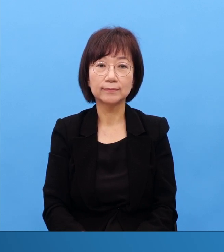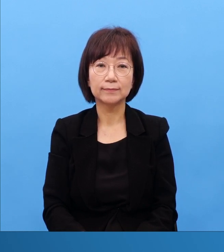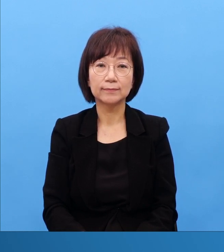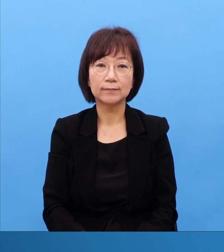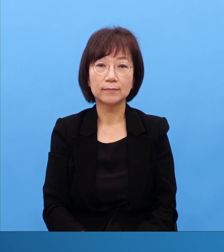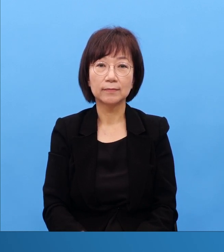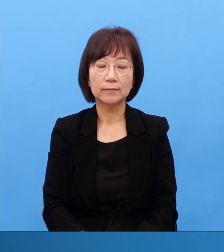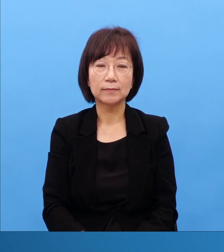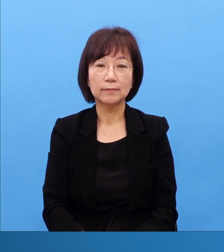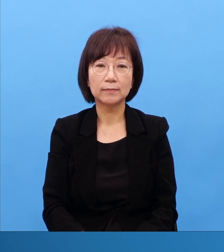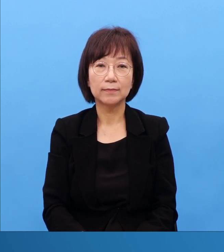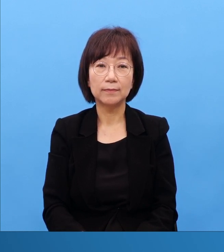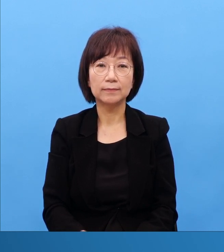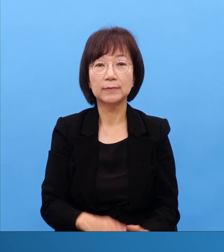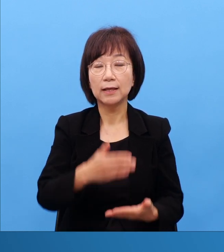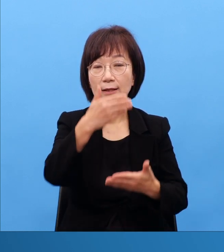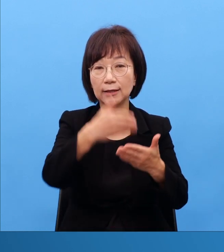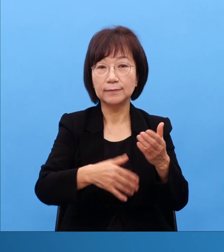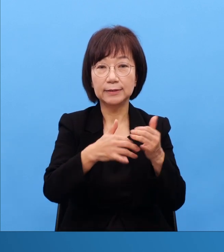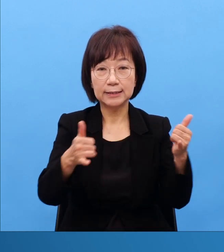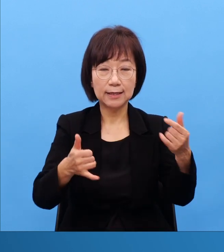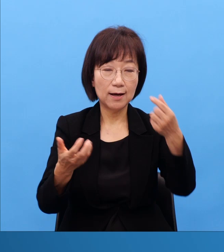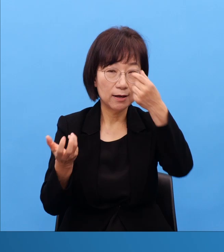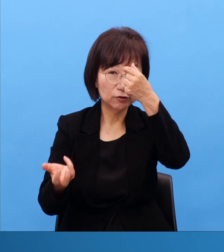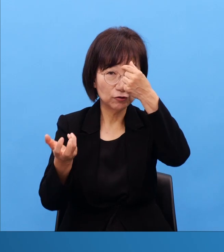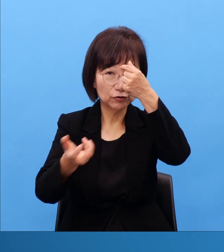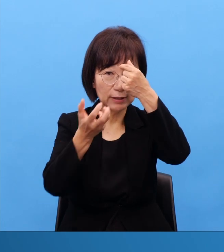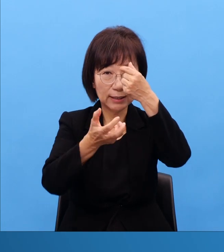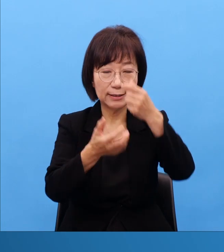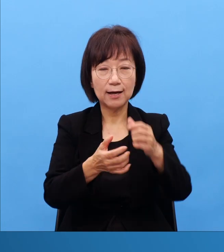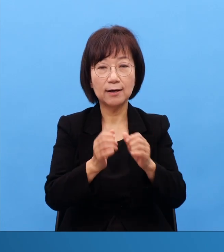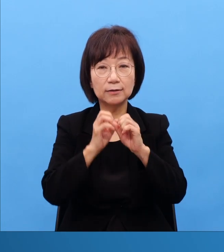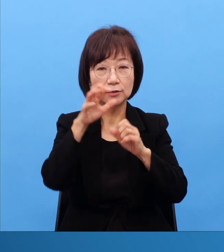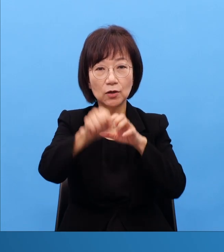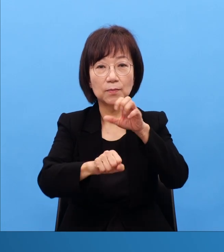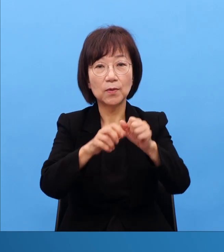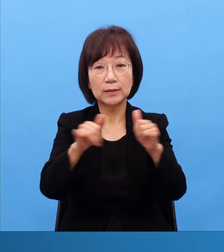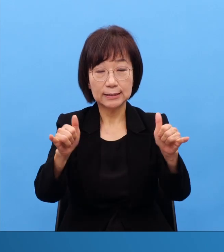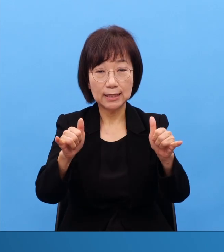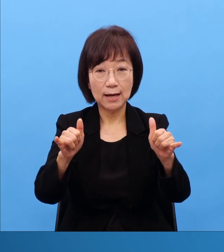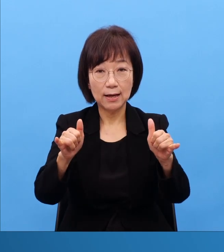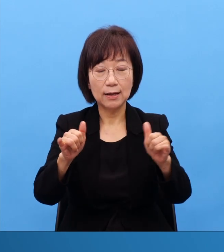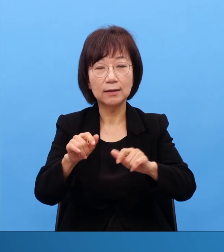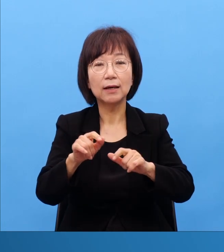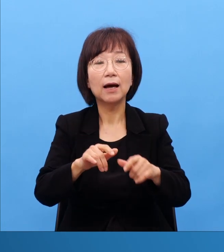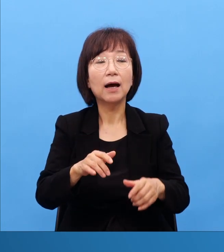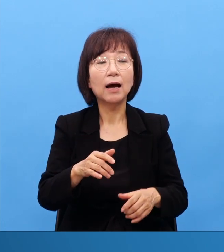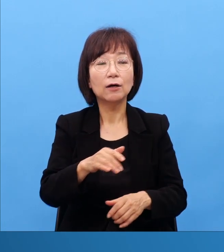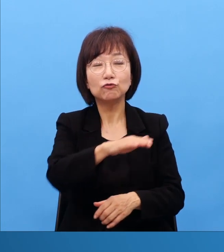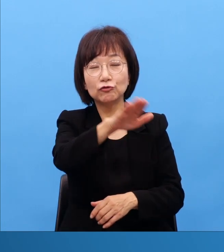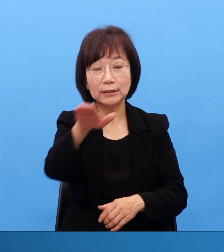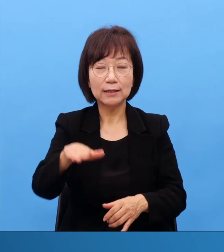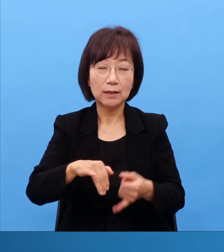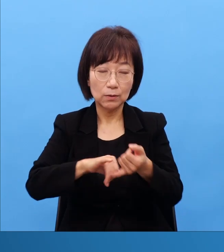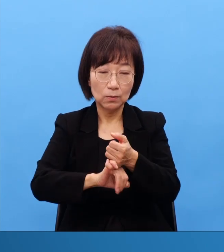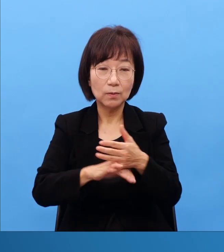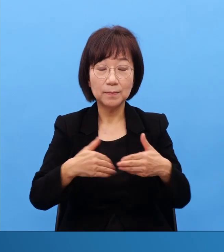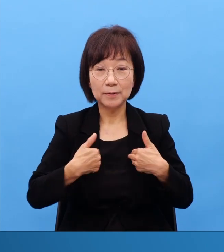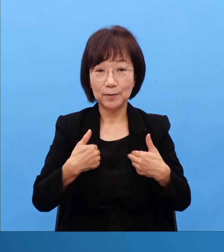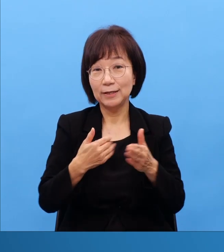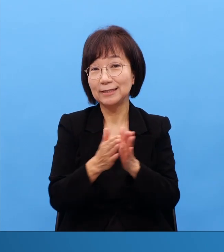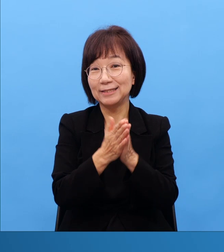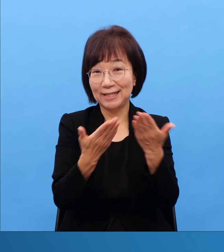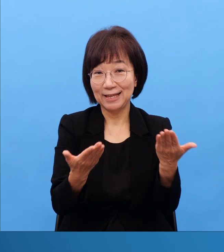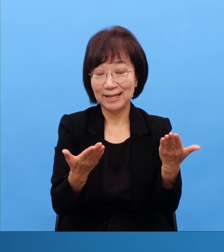삼오늘의 축복으로 남은 자, 순례자, 정복자의 여정을 걸어가는 우리들의 필수 지침서. 새롭게